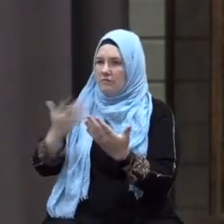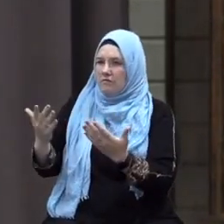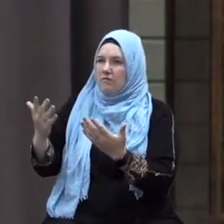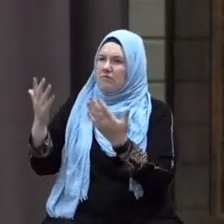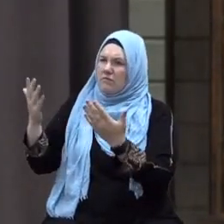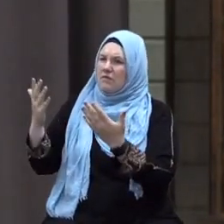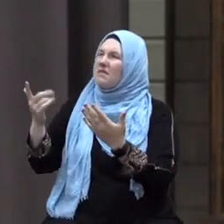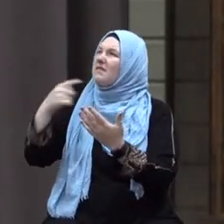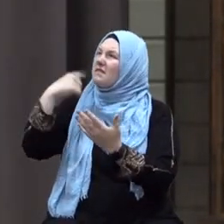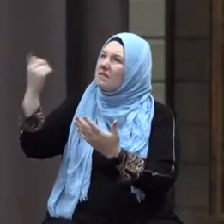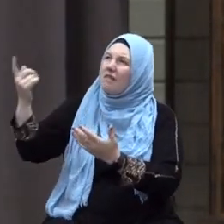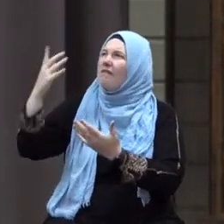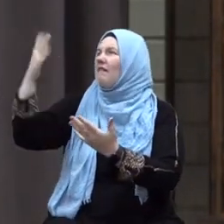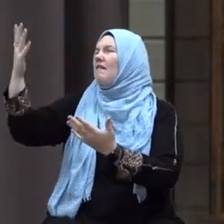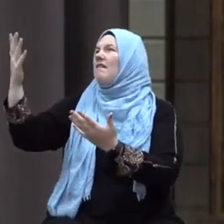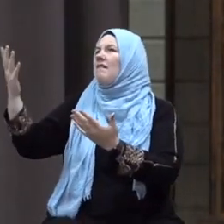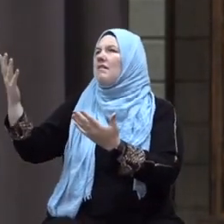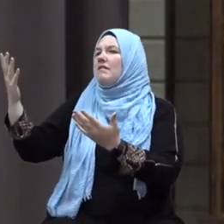فَذُو دُعَاءٍ